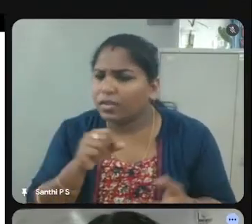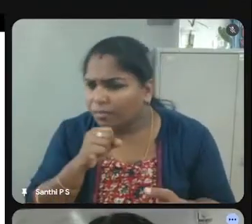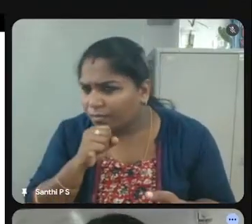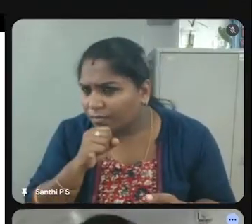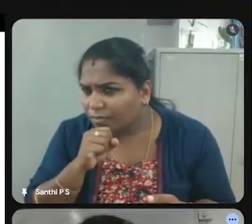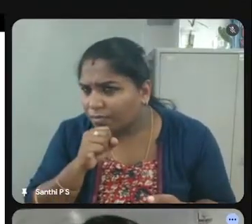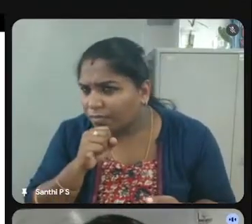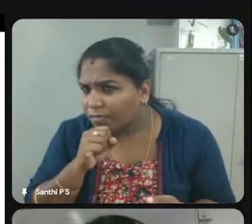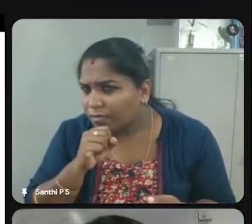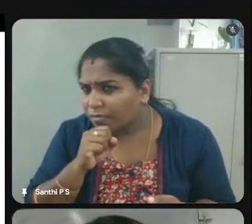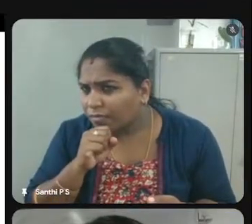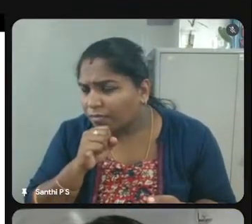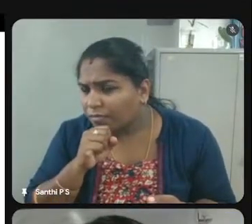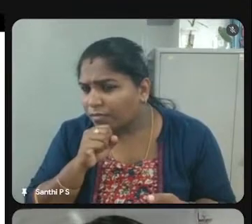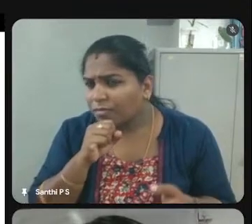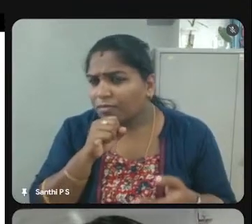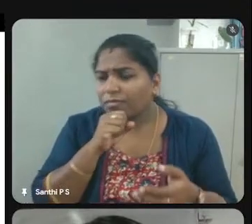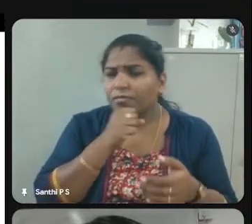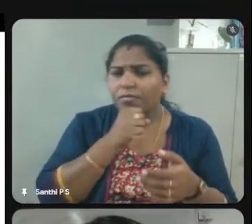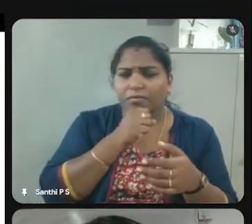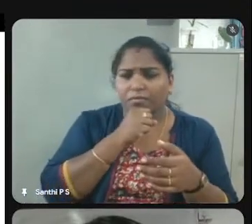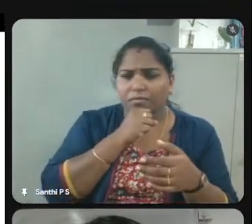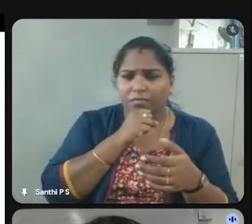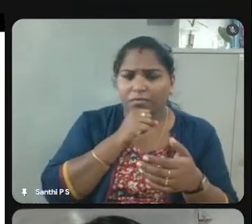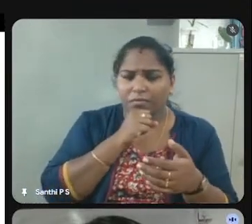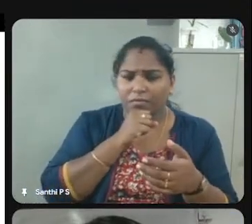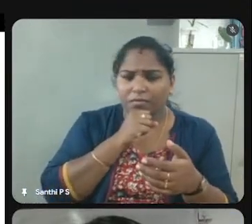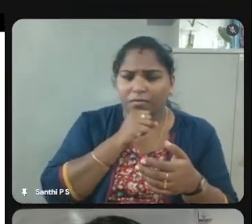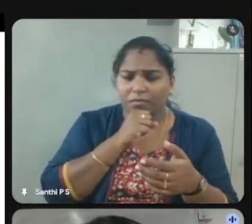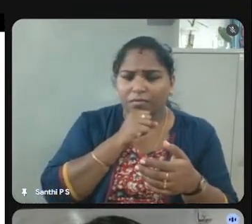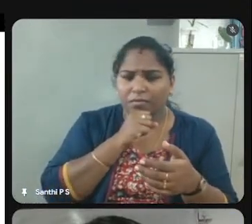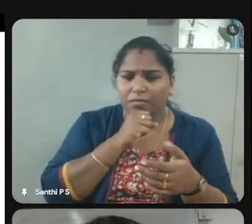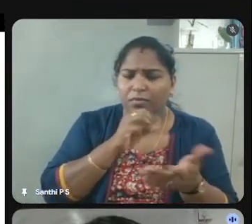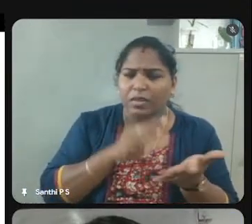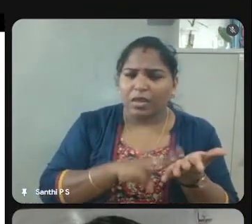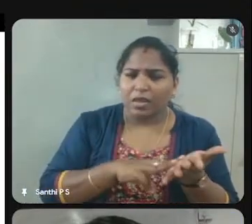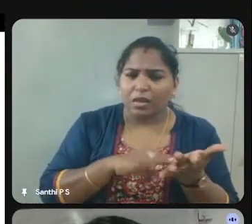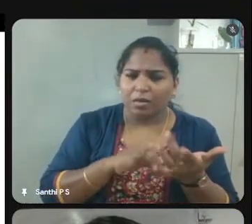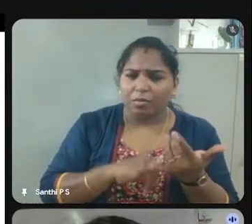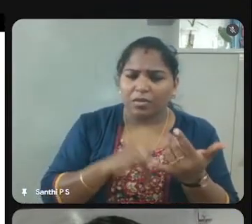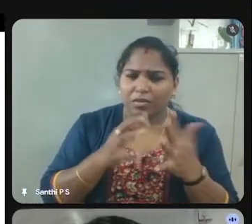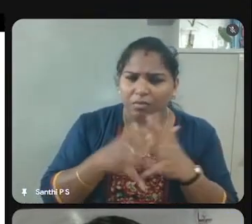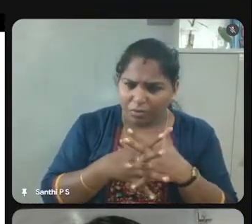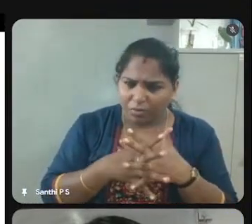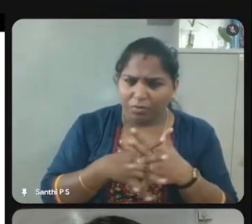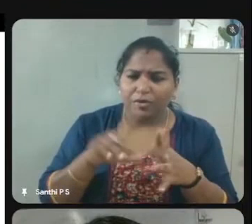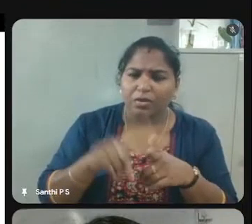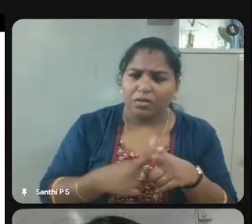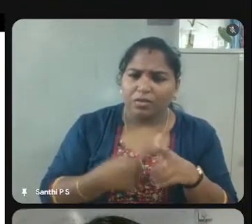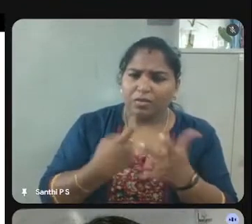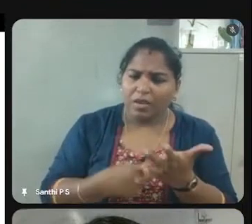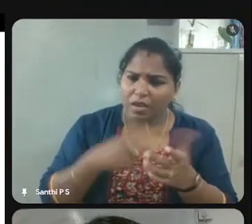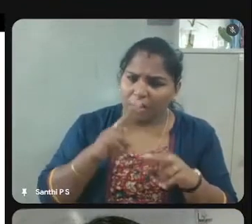കുട്ടിയാണ്? വയസ്സില്ല. ഞങ്ങളിപ്പോ MSW കഴിഞ്ഞു, ഗ്രാജുവേറ്റ് ആണ്. അവന് JRF അതായത് PhD കിട്ടിയിട്ടുണ്ട്. സോ നോളജ് അത്രത്തോളം